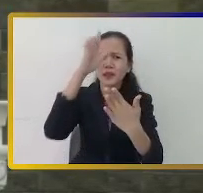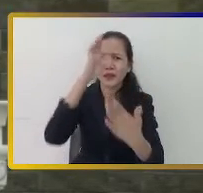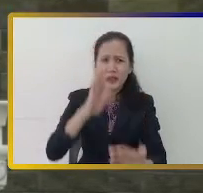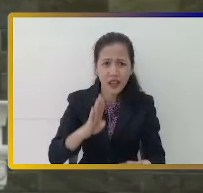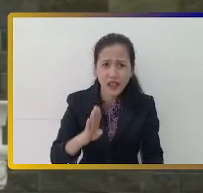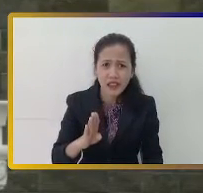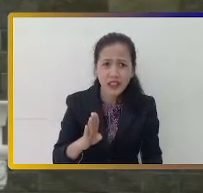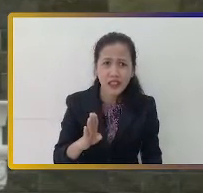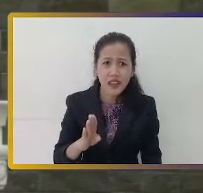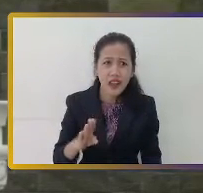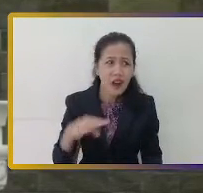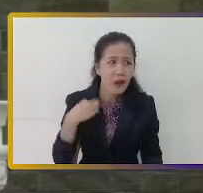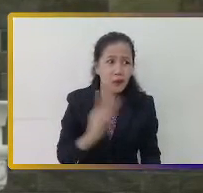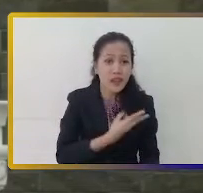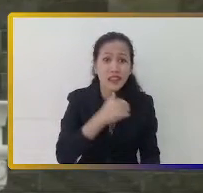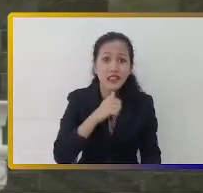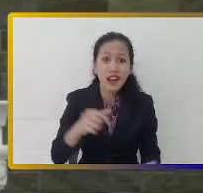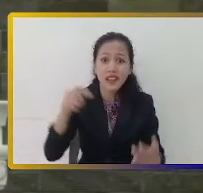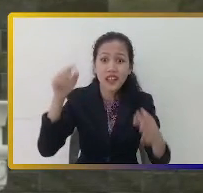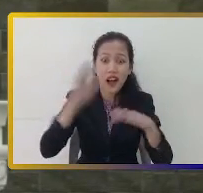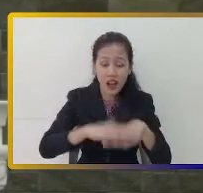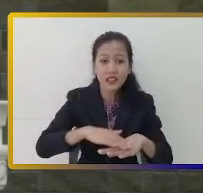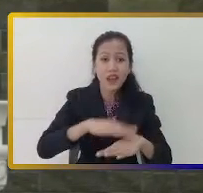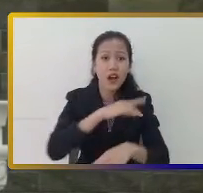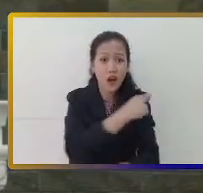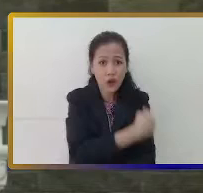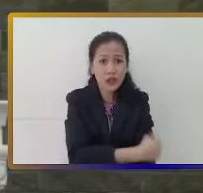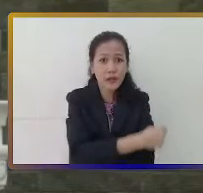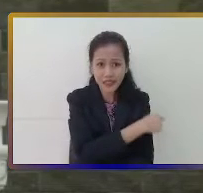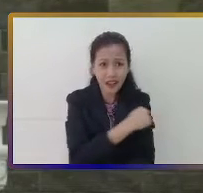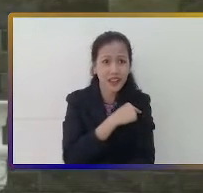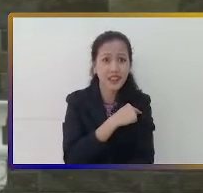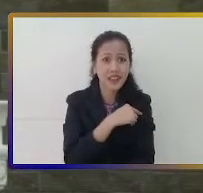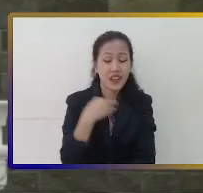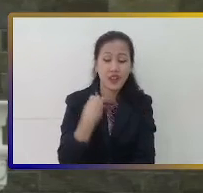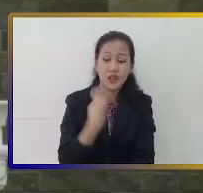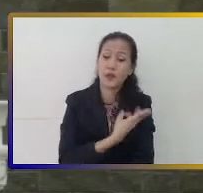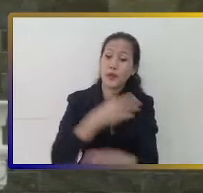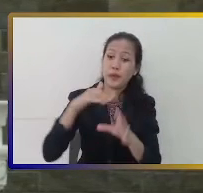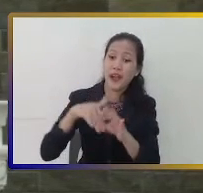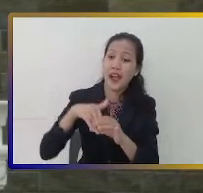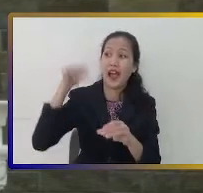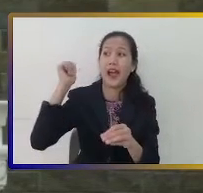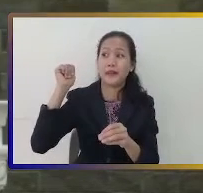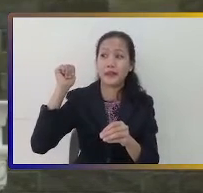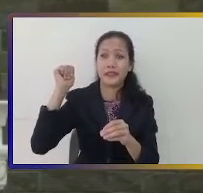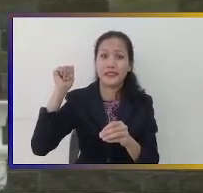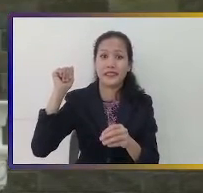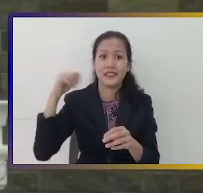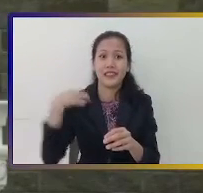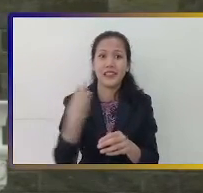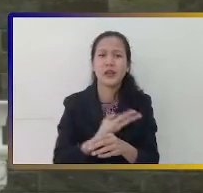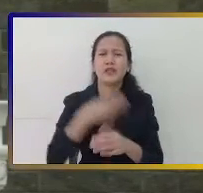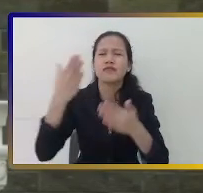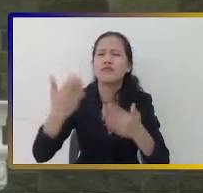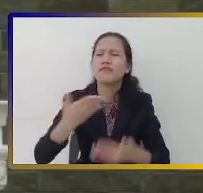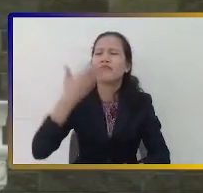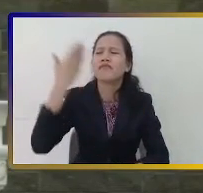Amen! Di ba? Lumalabas pa rin tayo eh. Nalalakad pa rin po natin yung sariwang hangin.